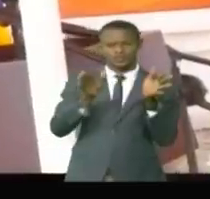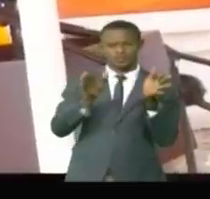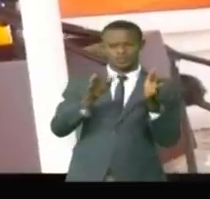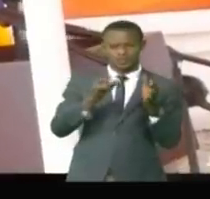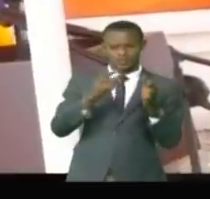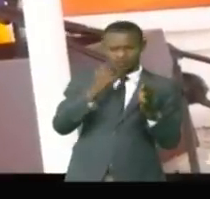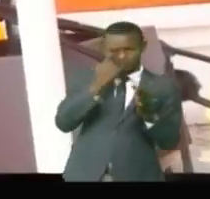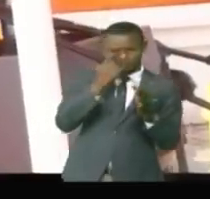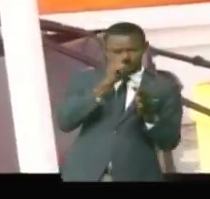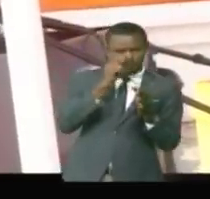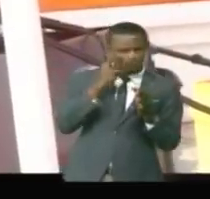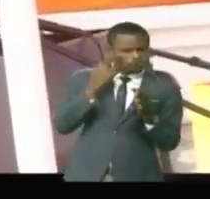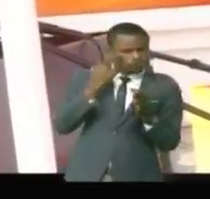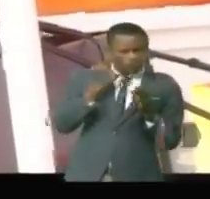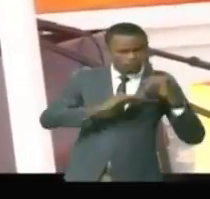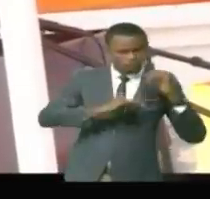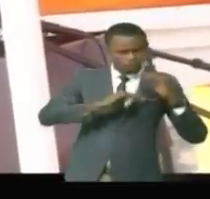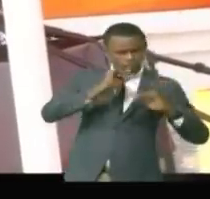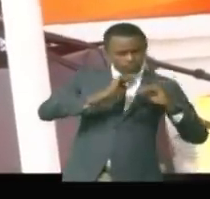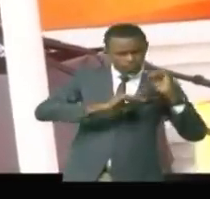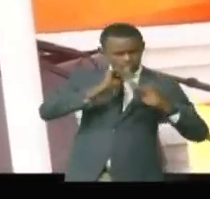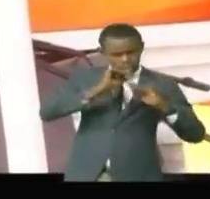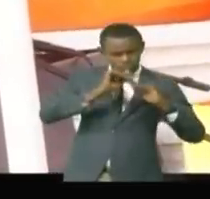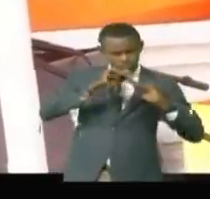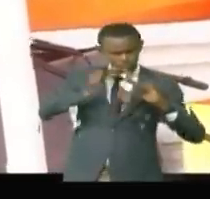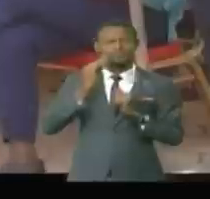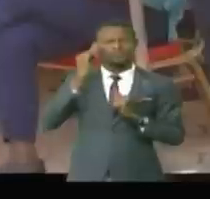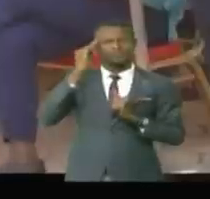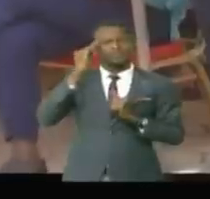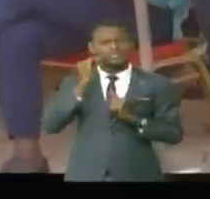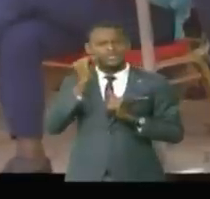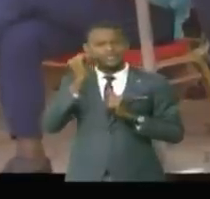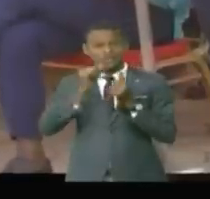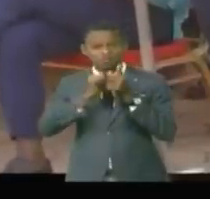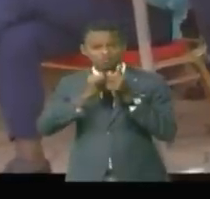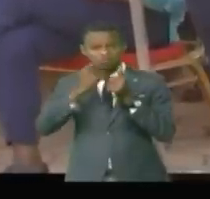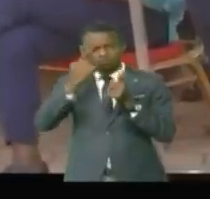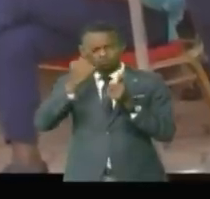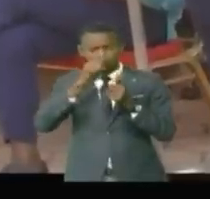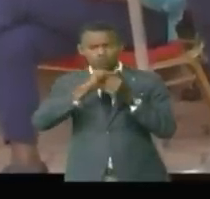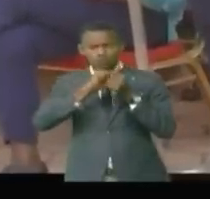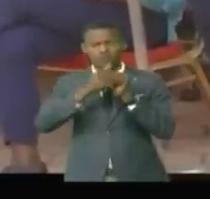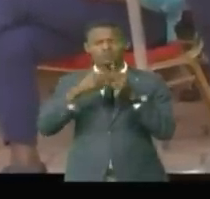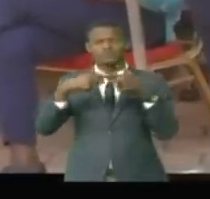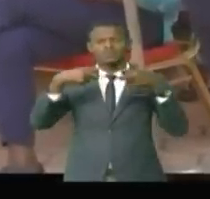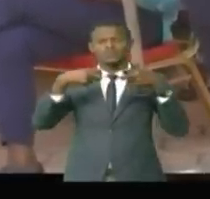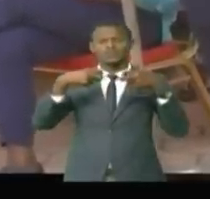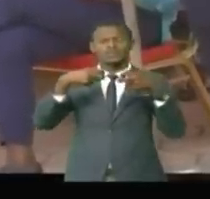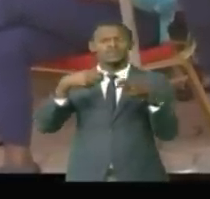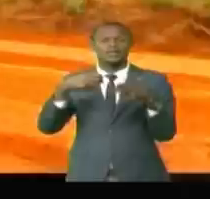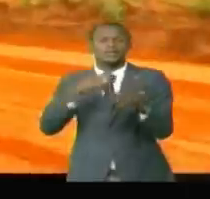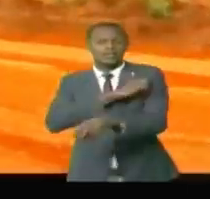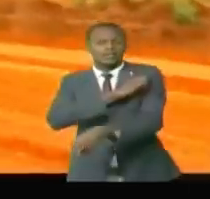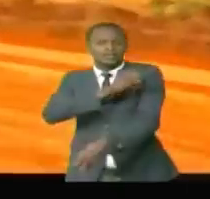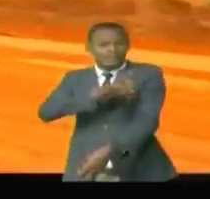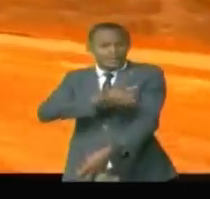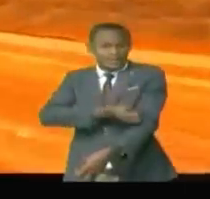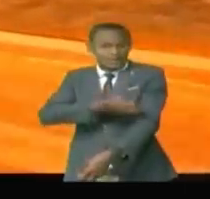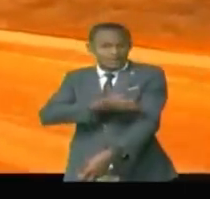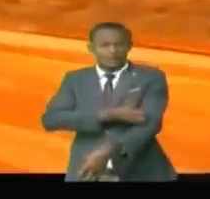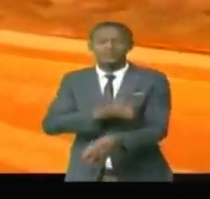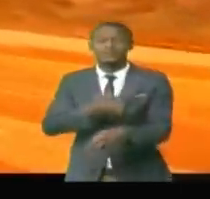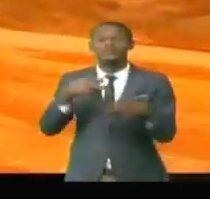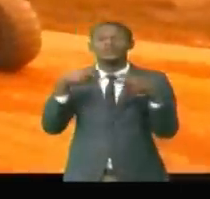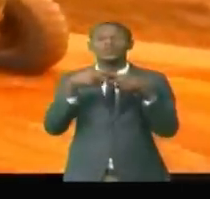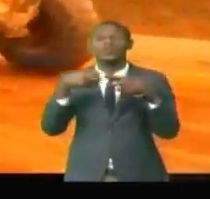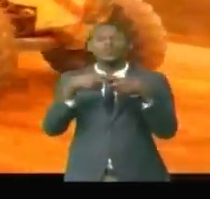des Ressources hydrauliques et électricité ont à tour salué l'inauguration du barrage de Busanga qui va